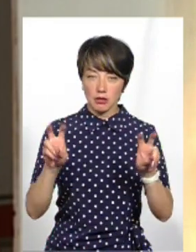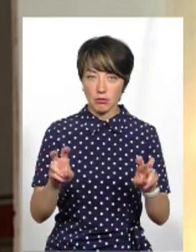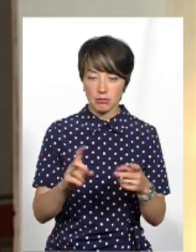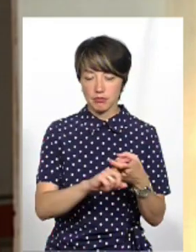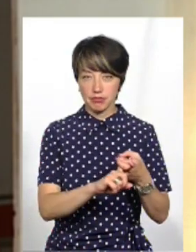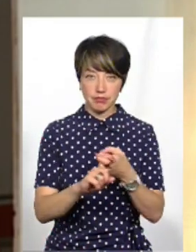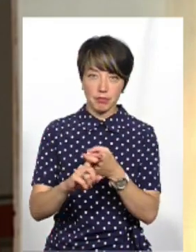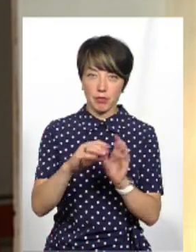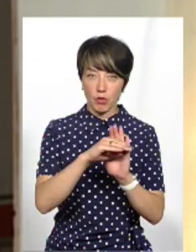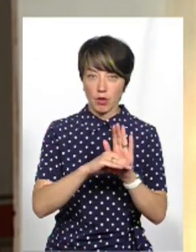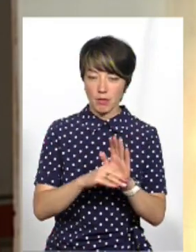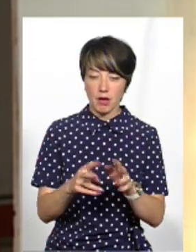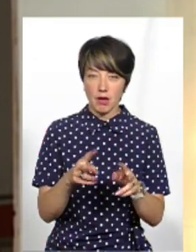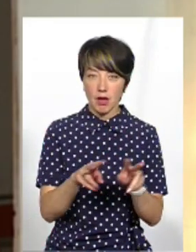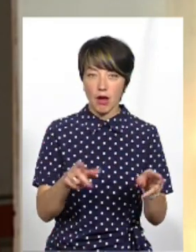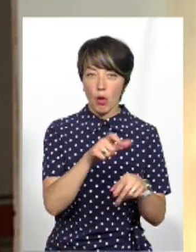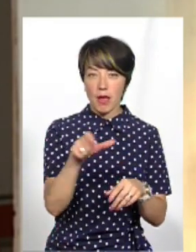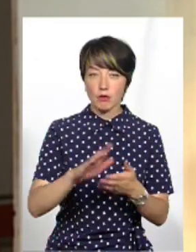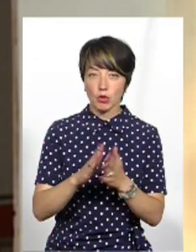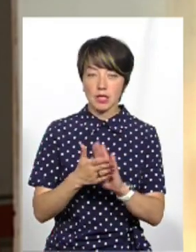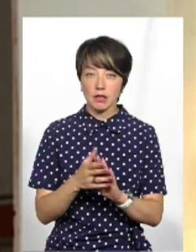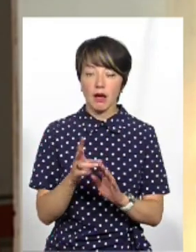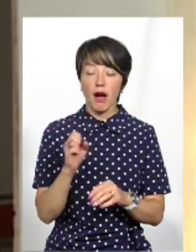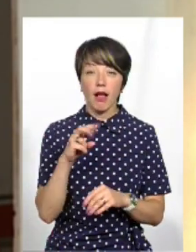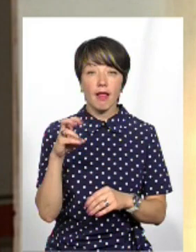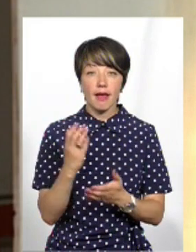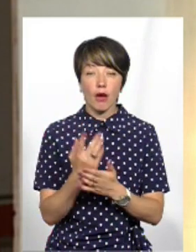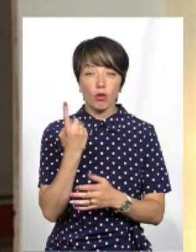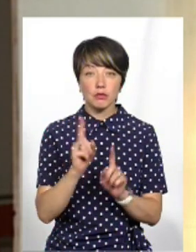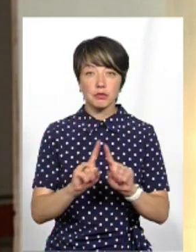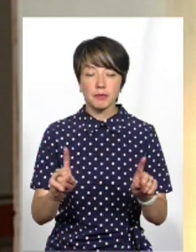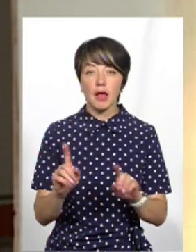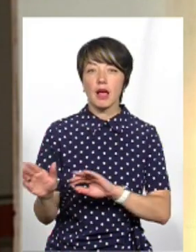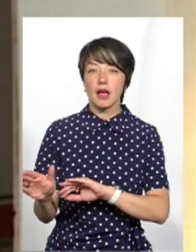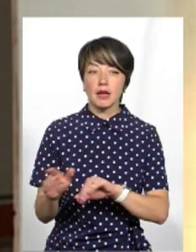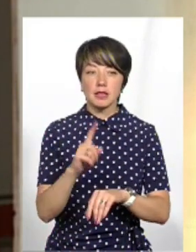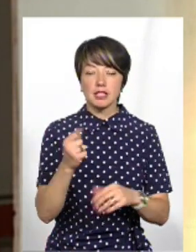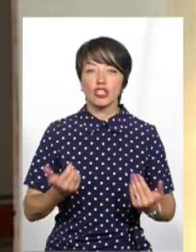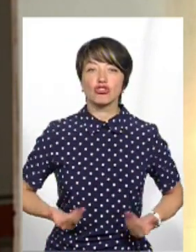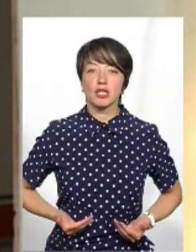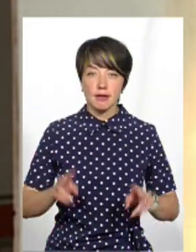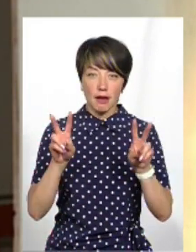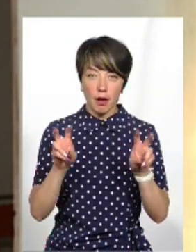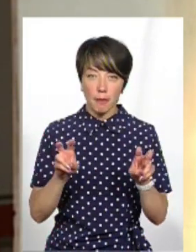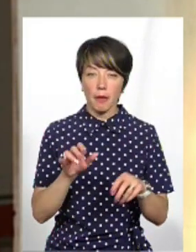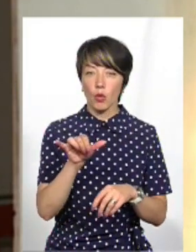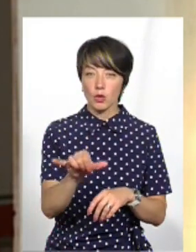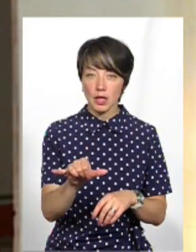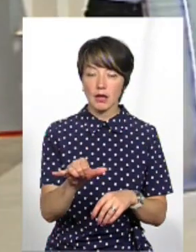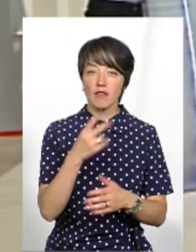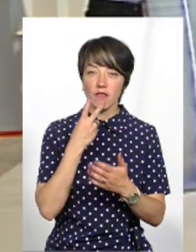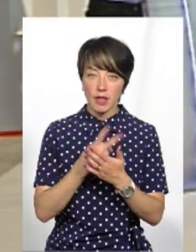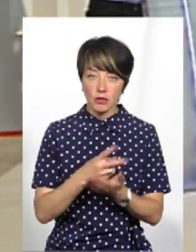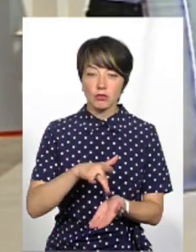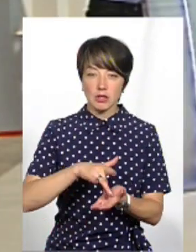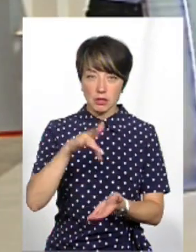з програмою, дуже схожі на громадянську позицію, але різниця. «За життя» – опозиційна платформа, у них теж видно,